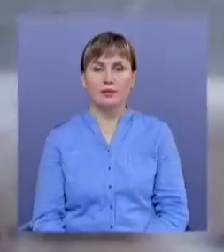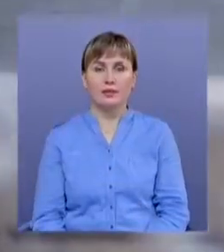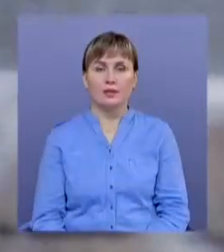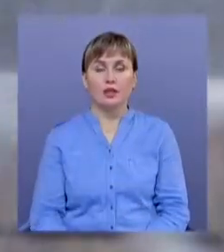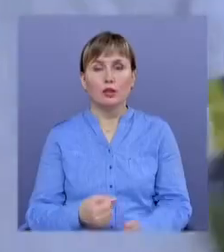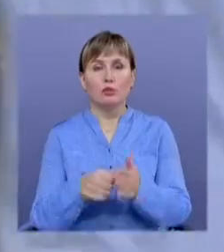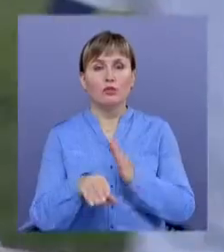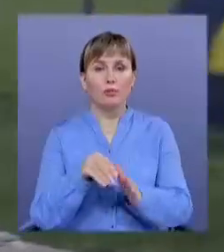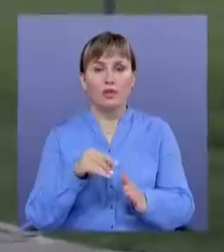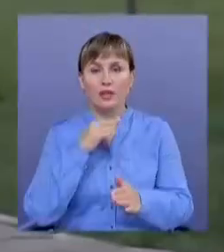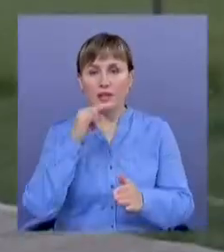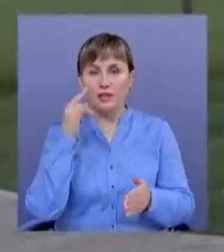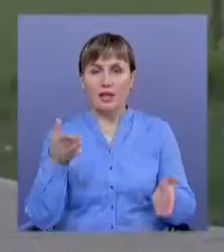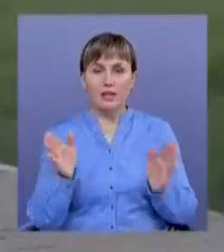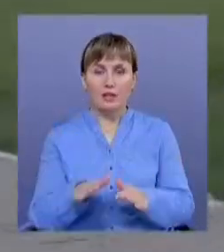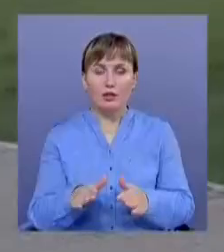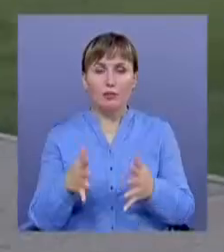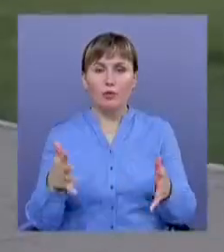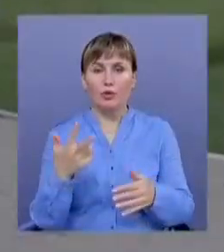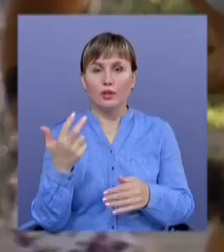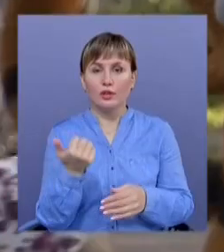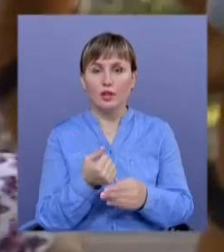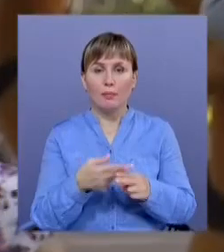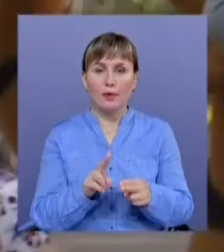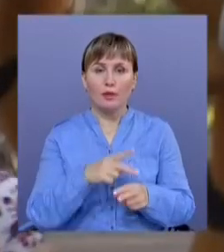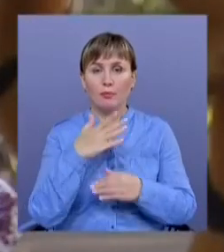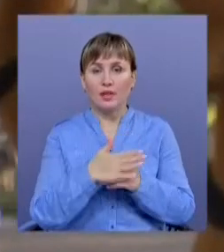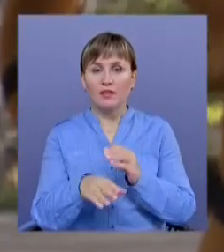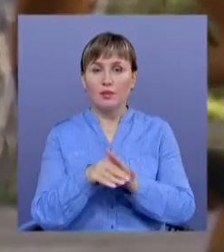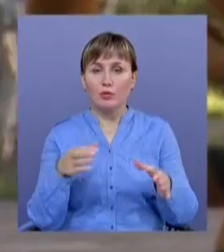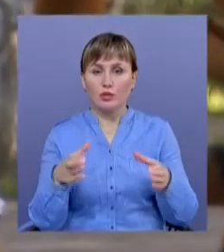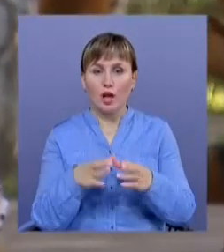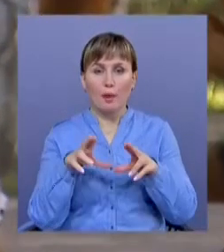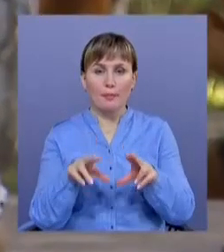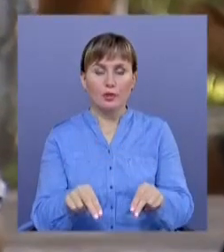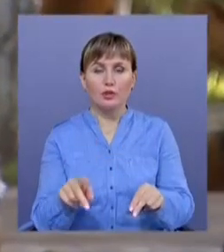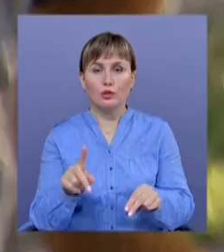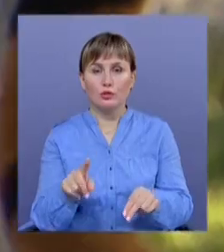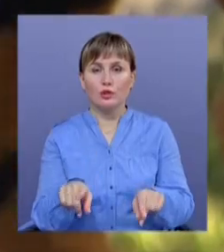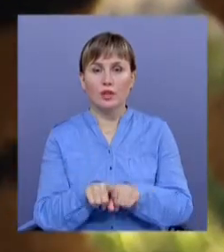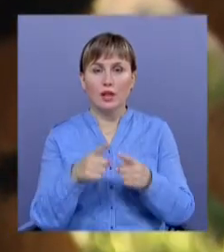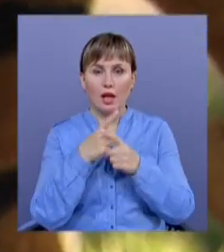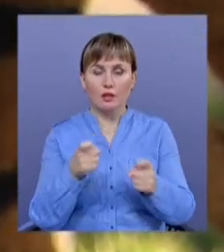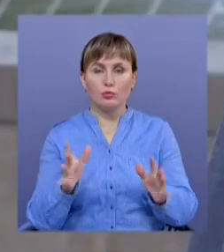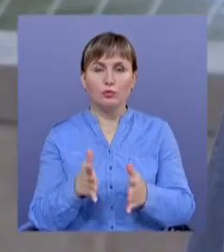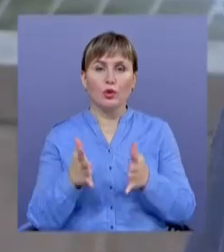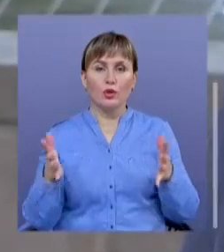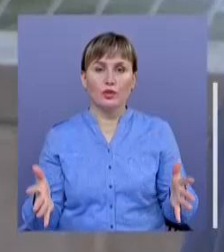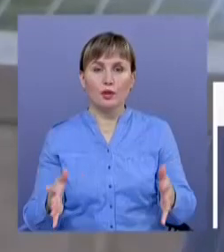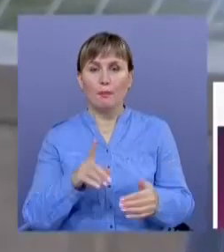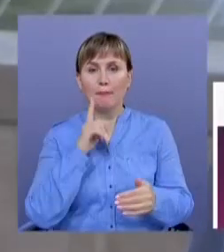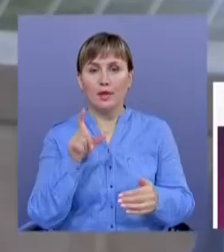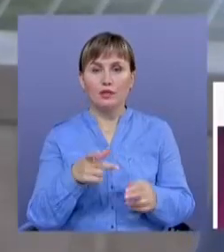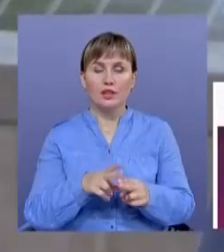выборов президента Казахстана остается более 3 недель, поэтому в предвыборном штабе обещают, что таких акций будет больше. Молодежь